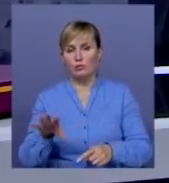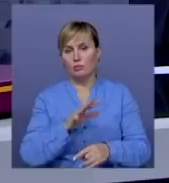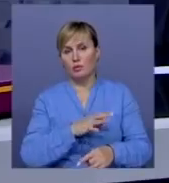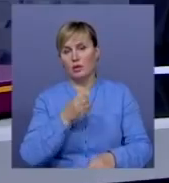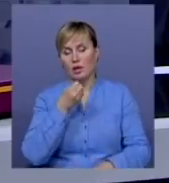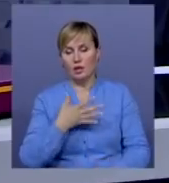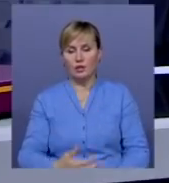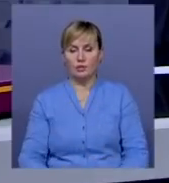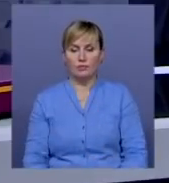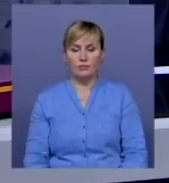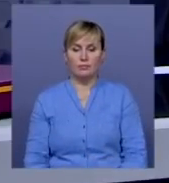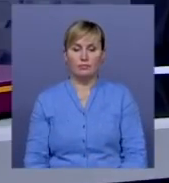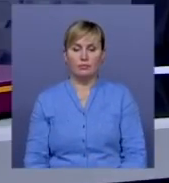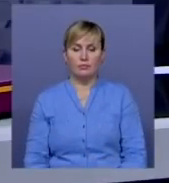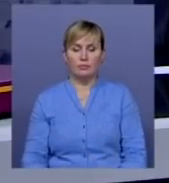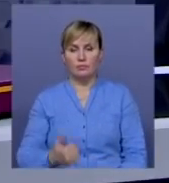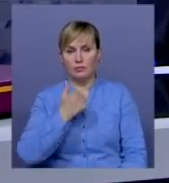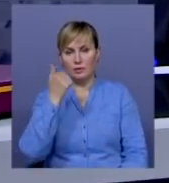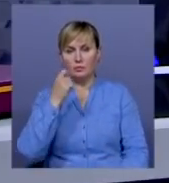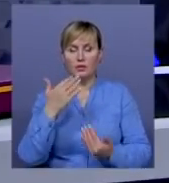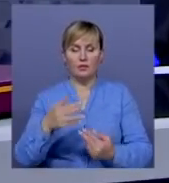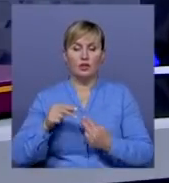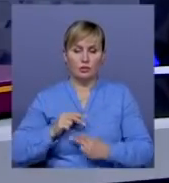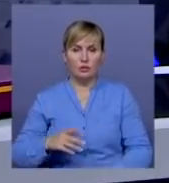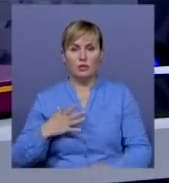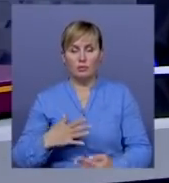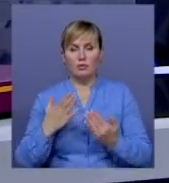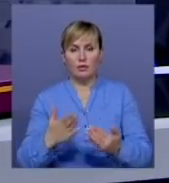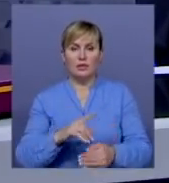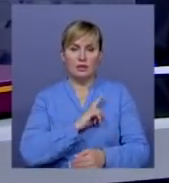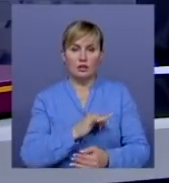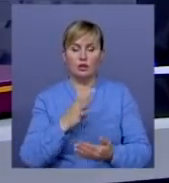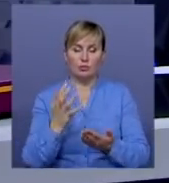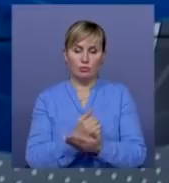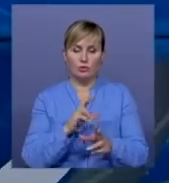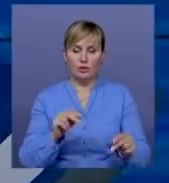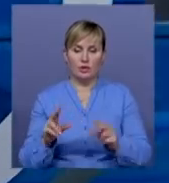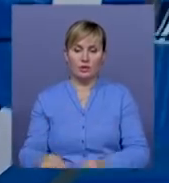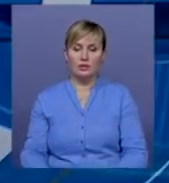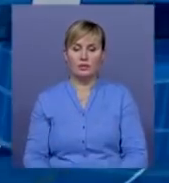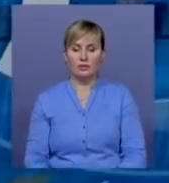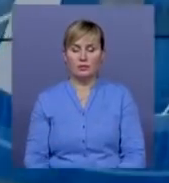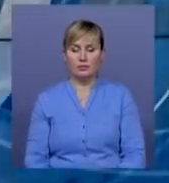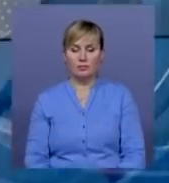хорошо. Благодарим вас за ваш труд. Терпения вам, сил и удачи.